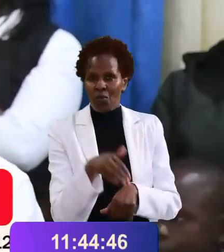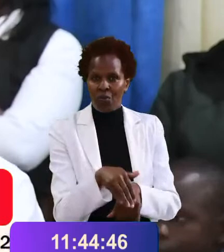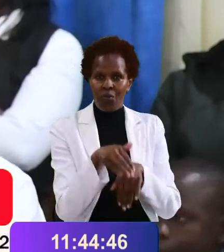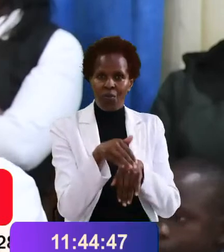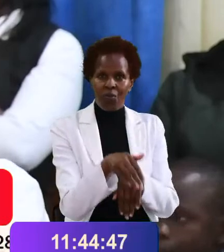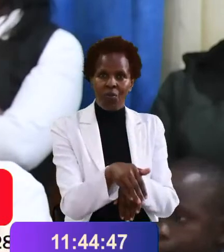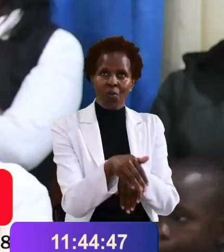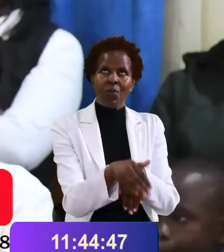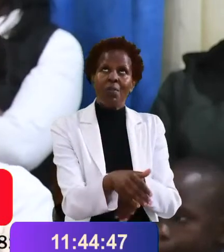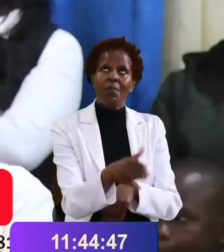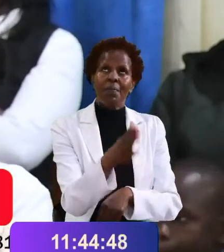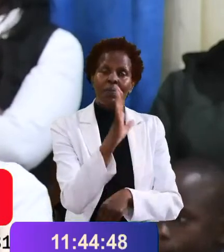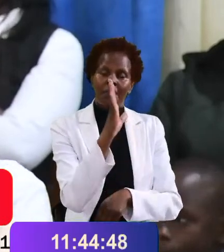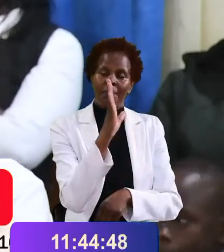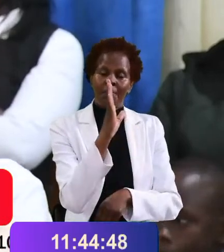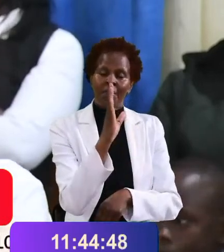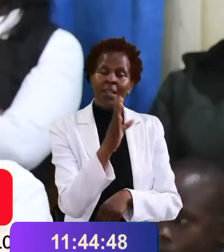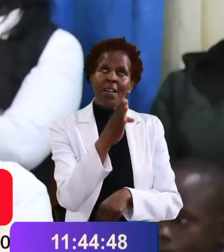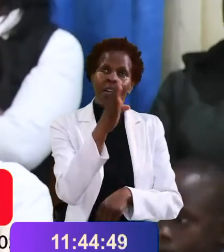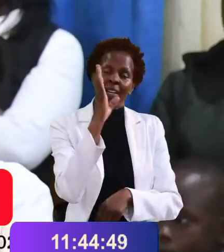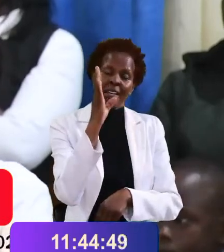ukinifuata